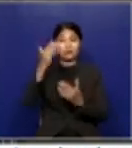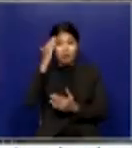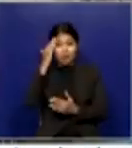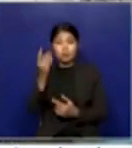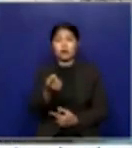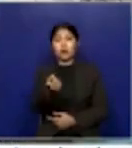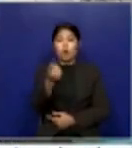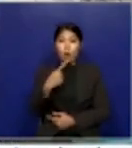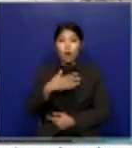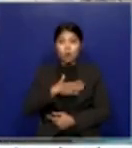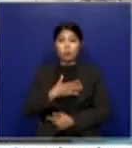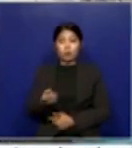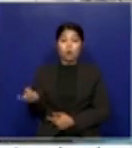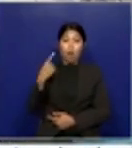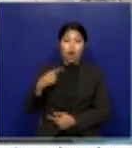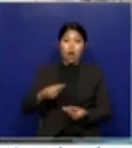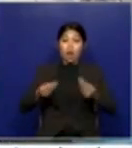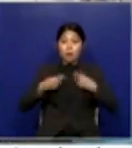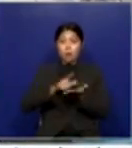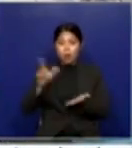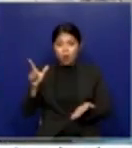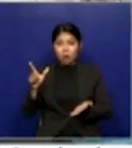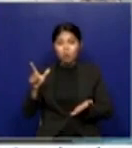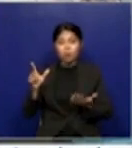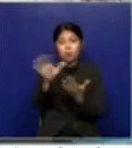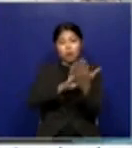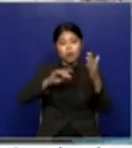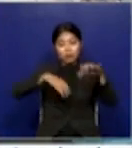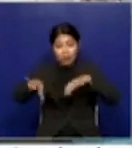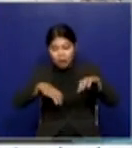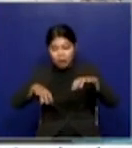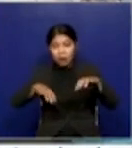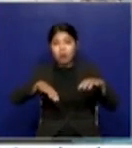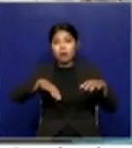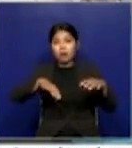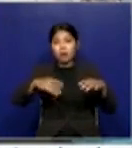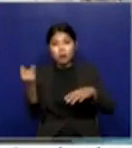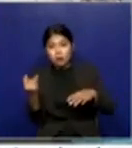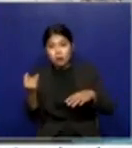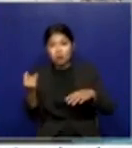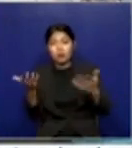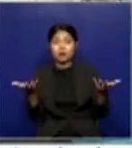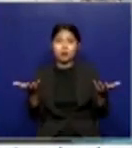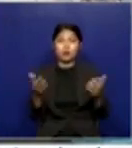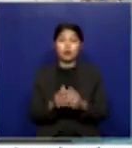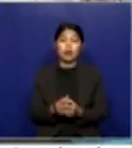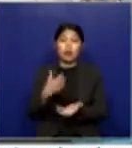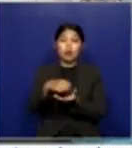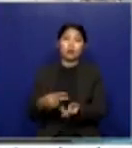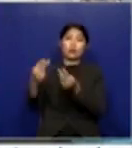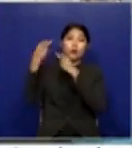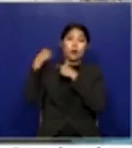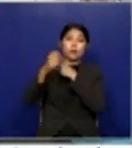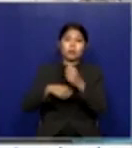เปล่าว่าผมต้องเราออกเพราะผมบริหารประเทศล้มเหลวมีอายุย้อนกลับไปเมื่อปี